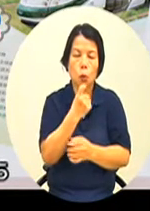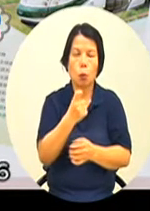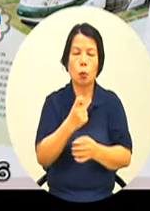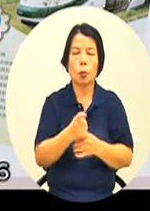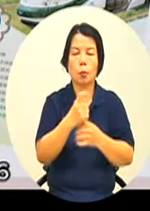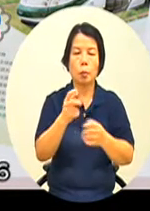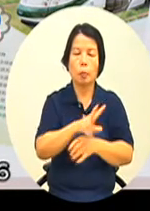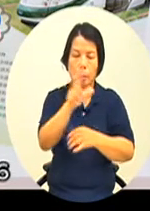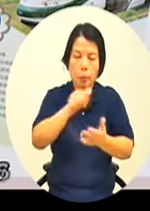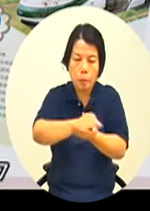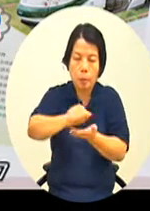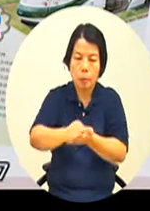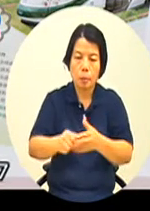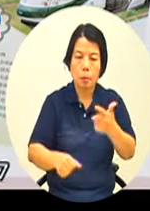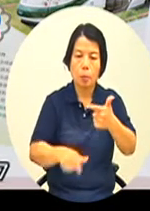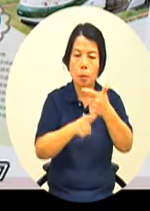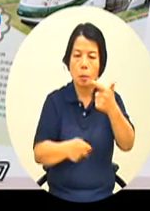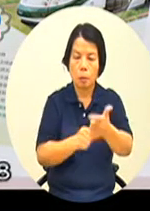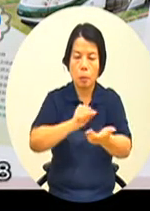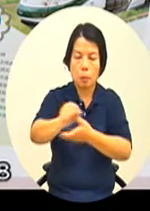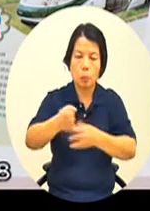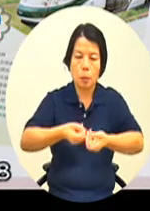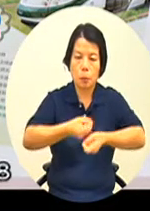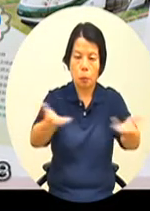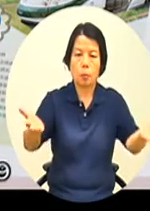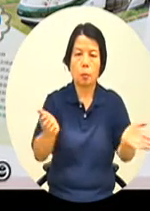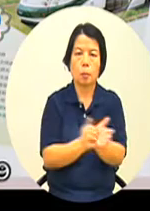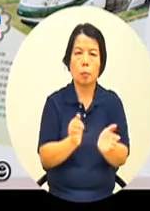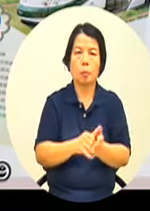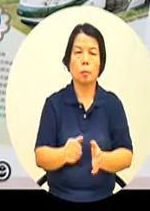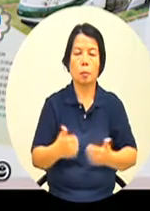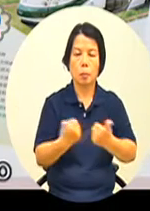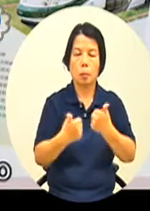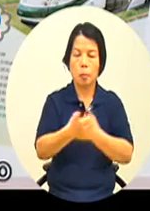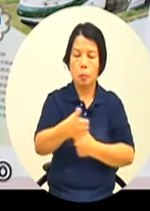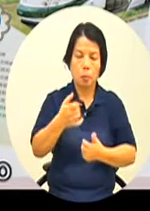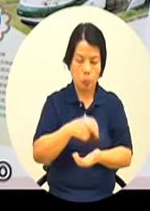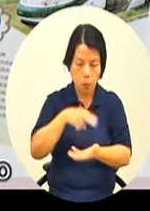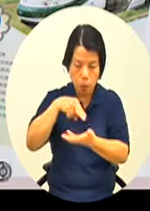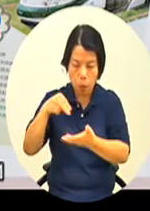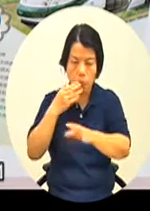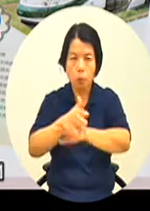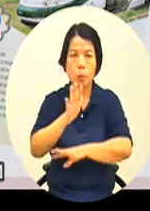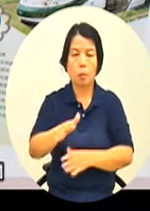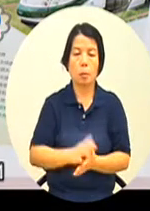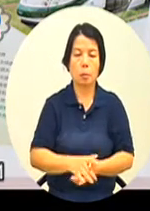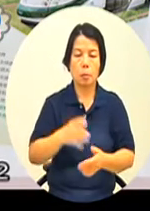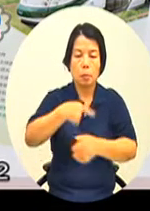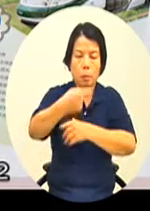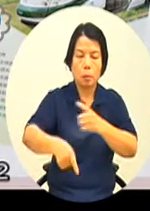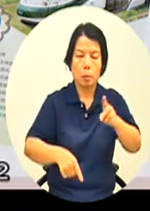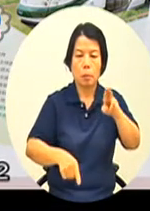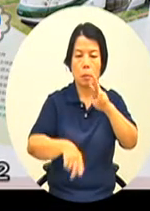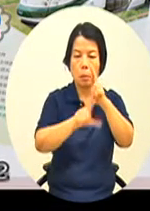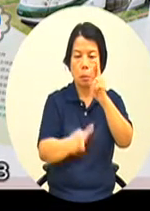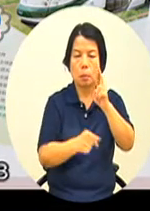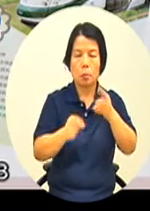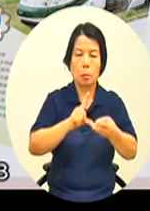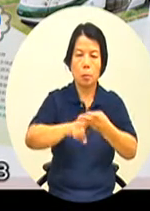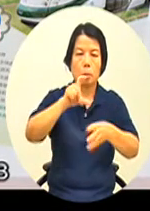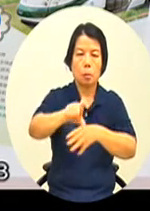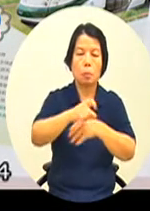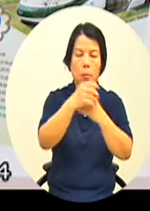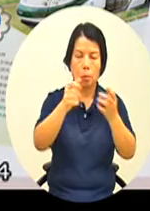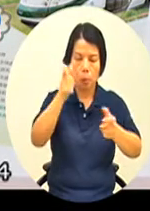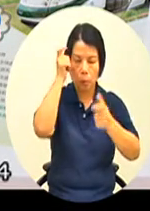在今年6月发行，已经寄送给各位议员参阅。那下一期12页的主题是高雄